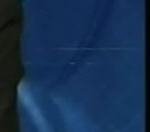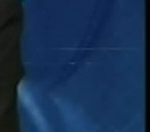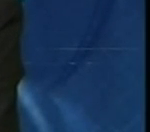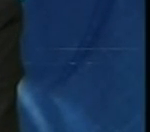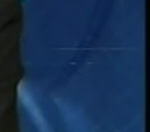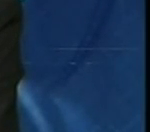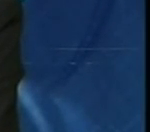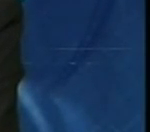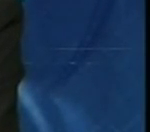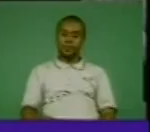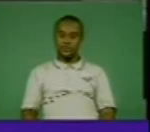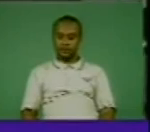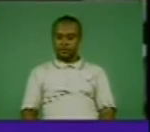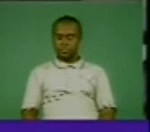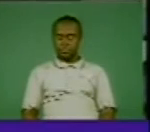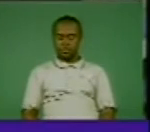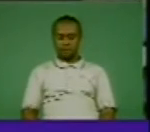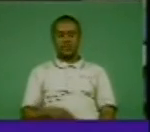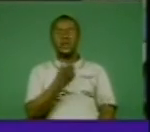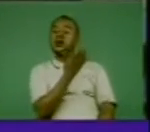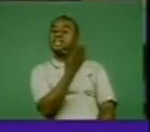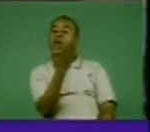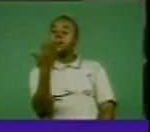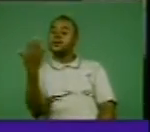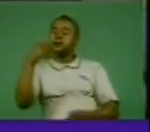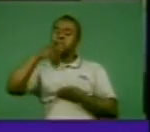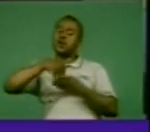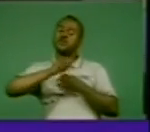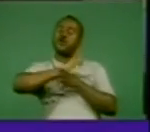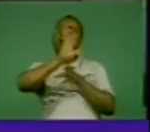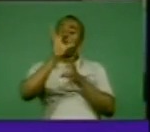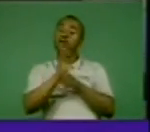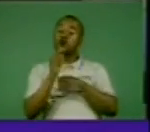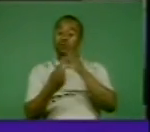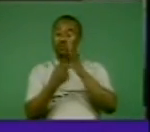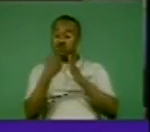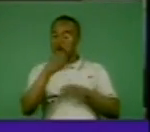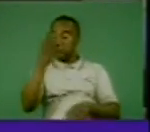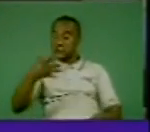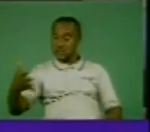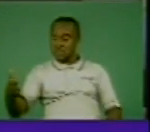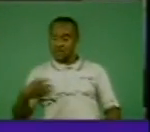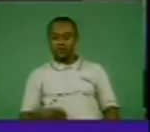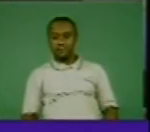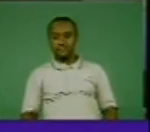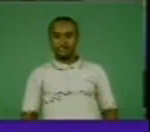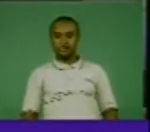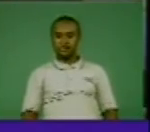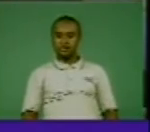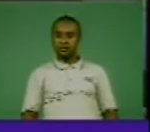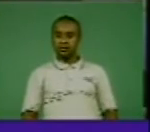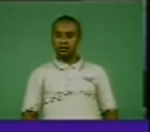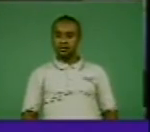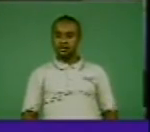mapungufu yatakayosaidia kuboresha utendaji. Kutoka Zanzibar, kwa mujibu wa taarifa mlizopewa, walipaswa